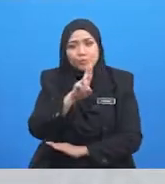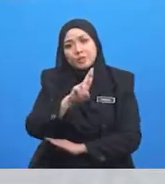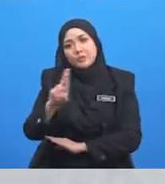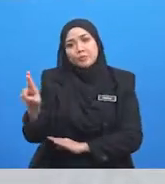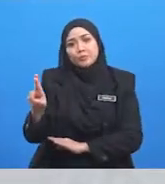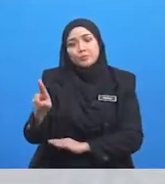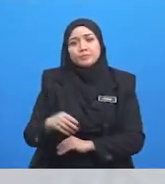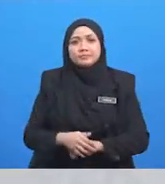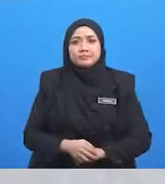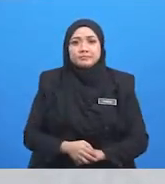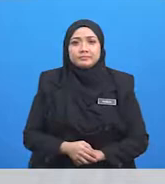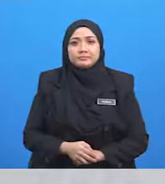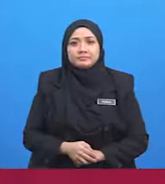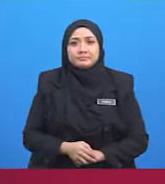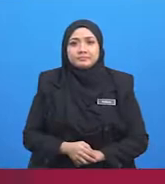beribu-ribu.